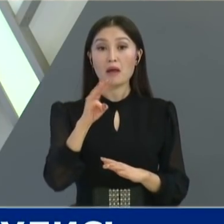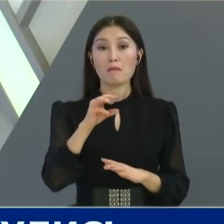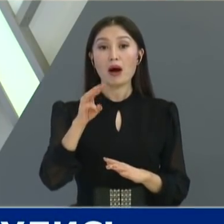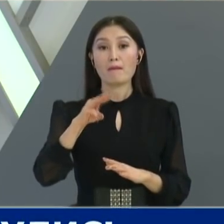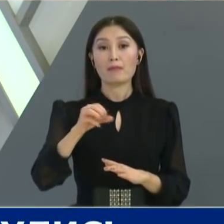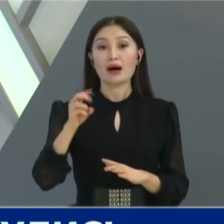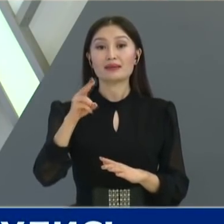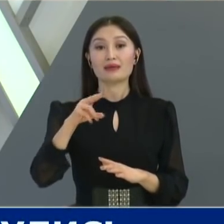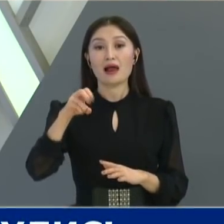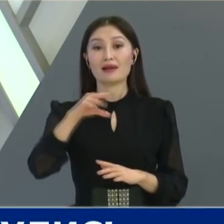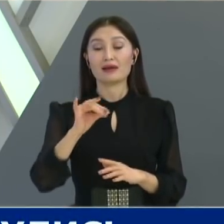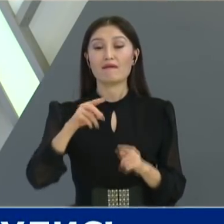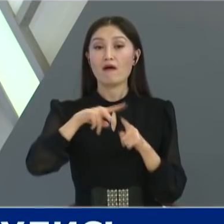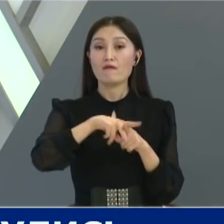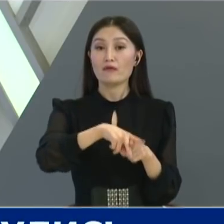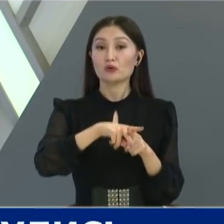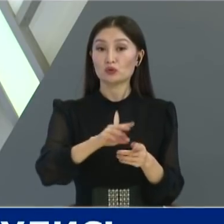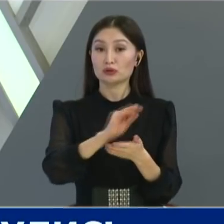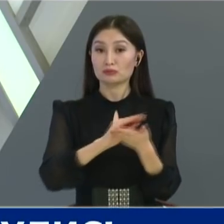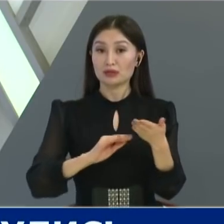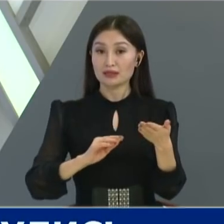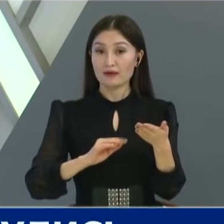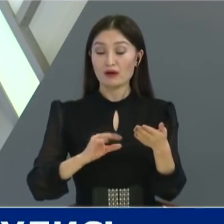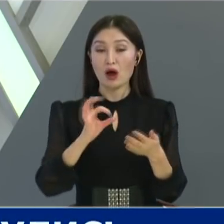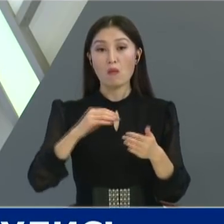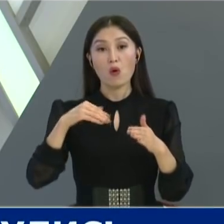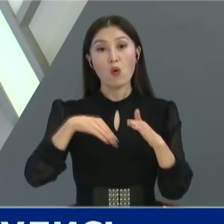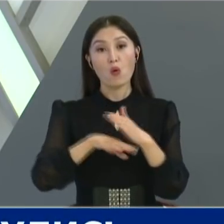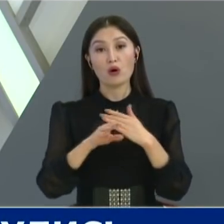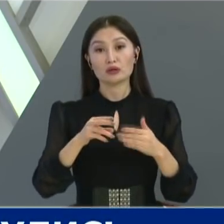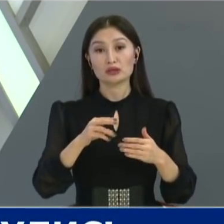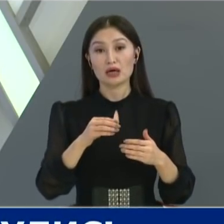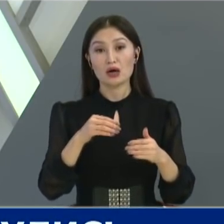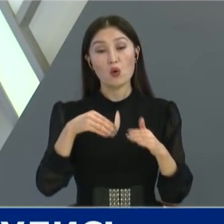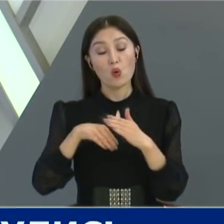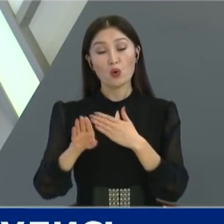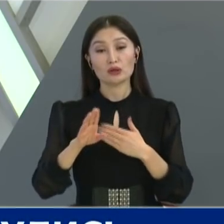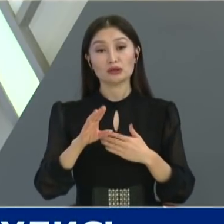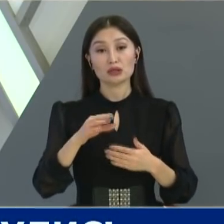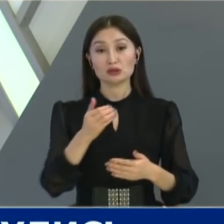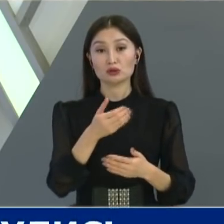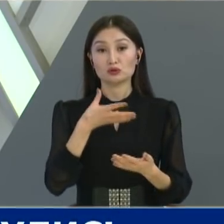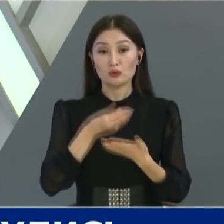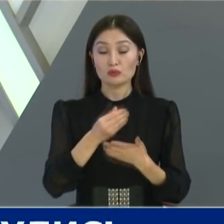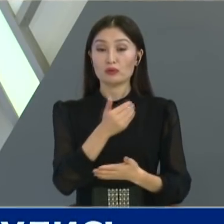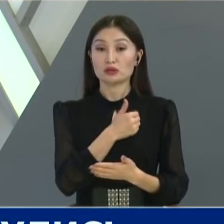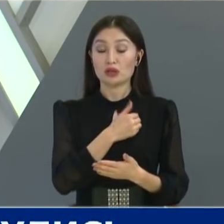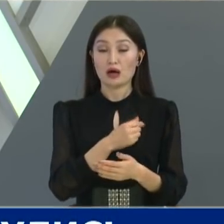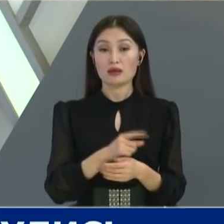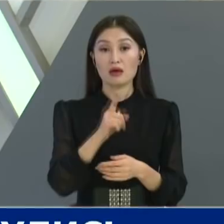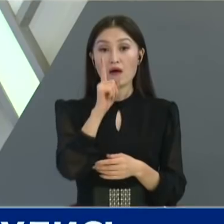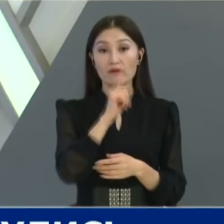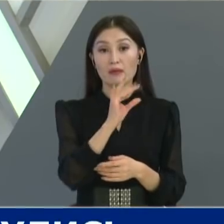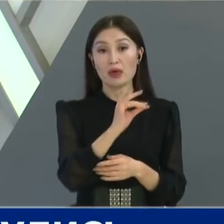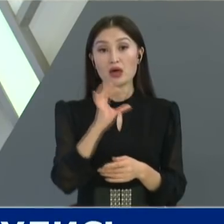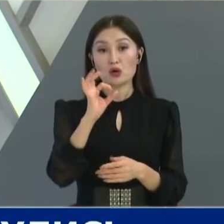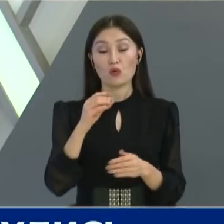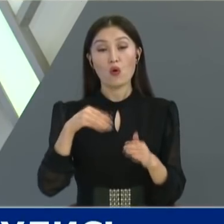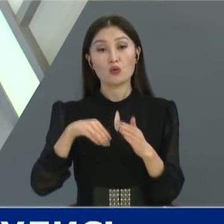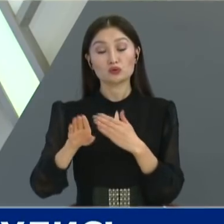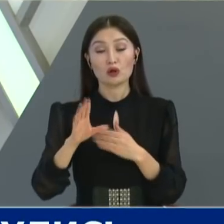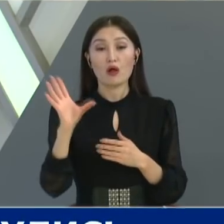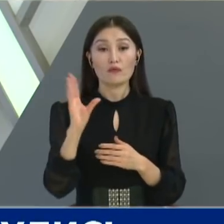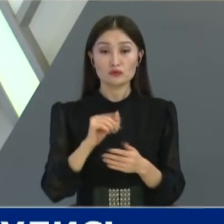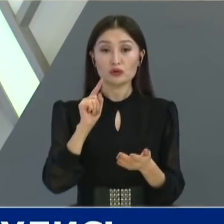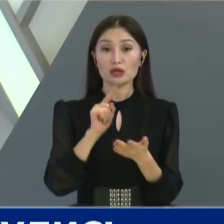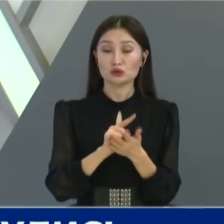Мамадалиева вынудили написать заявление об уходе по собственному желанию. Временно исполняющий обязанности мэра ушел. Все должно быть в